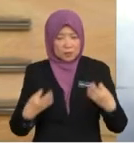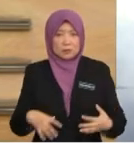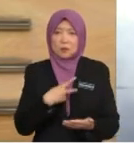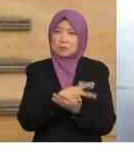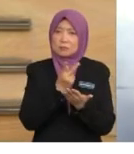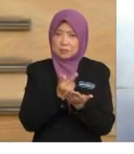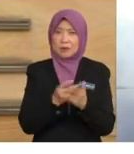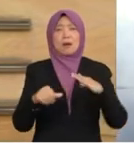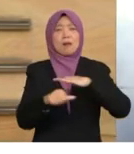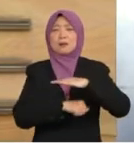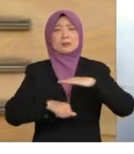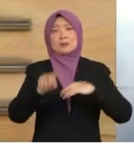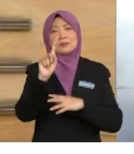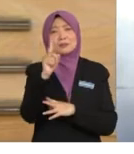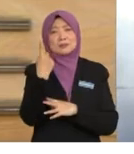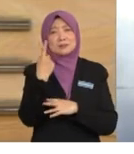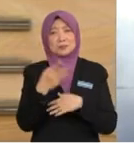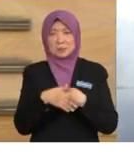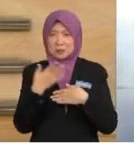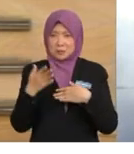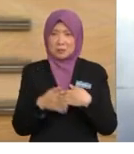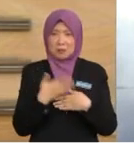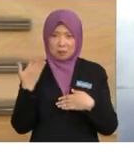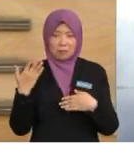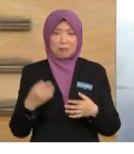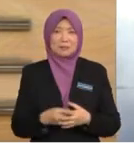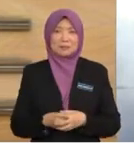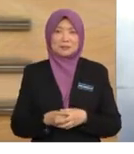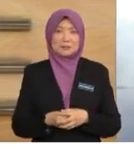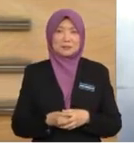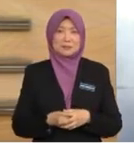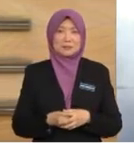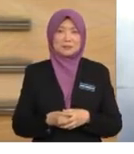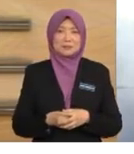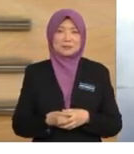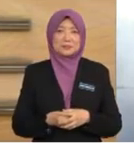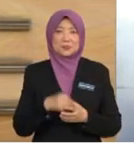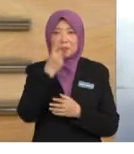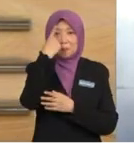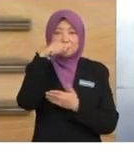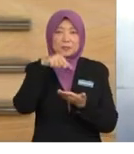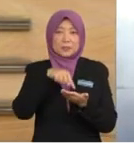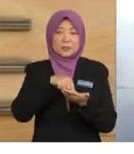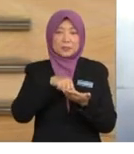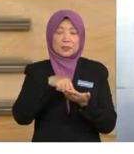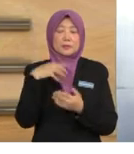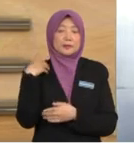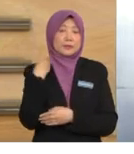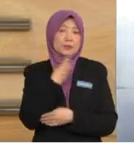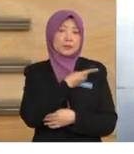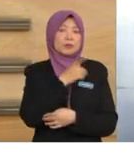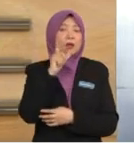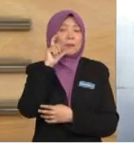Empat ni asas sahaja. Okey. Kata cikgu Nisa, untuk ini kita tak perlulah